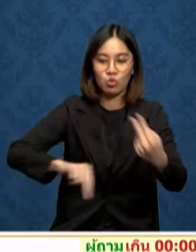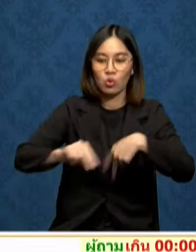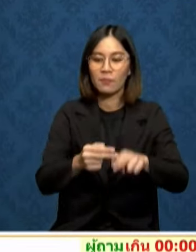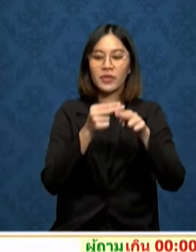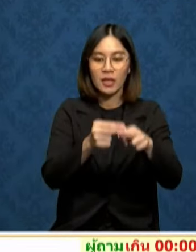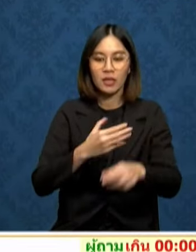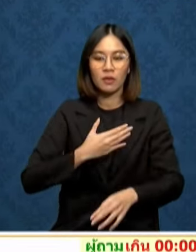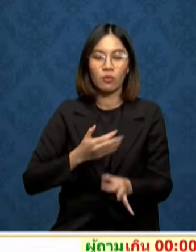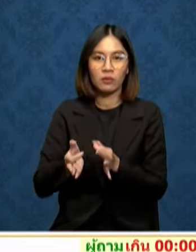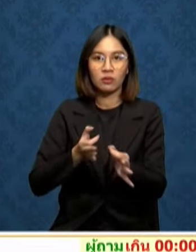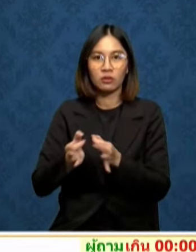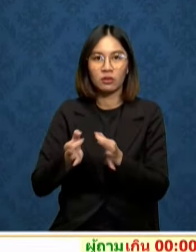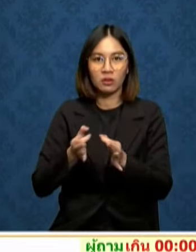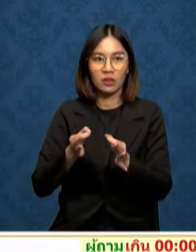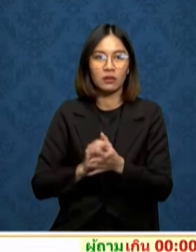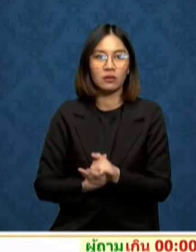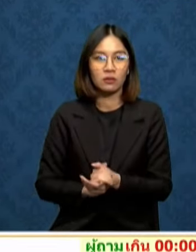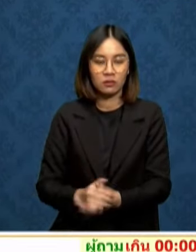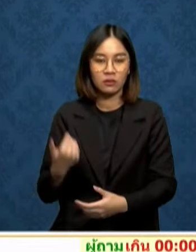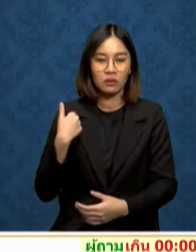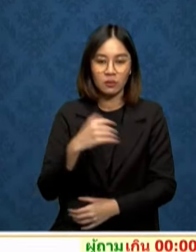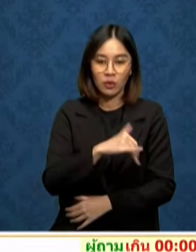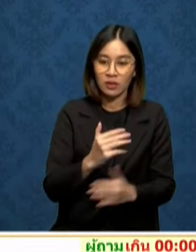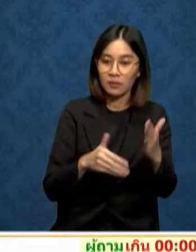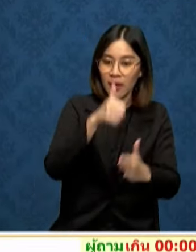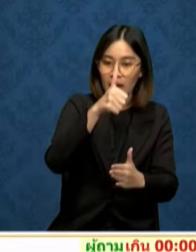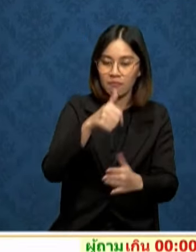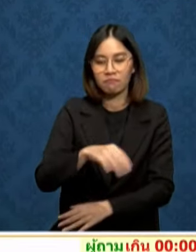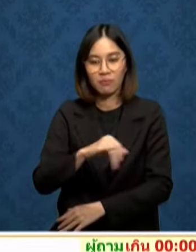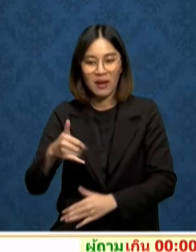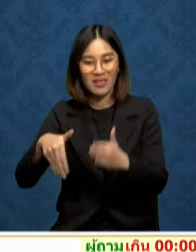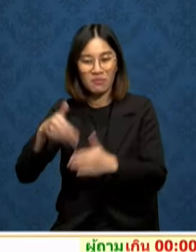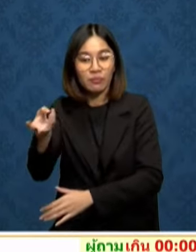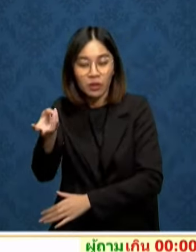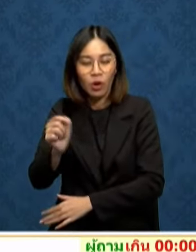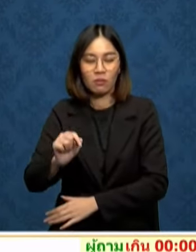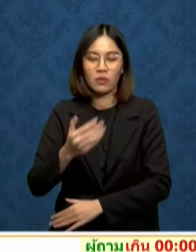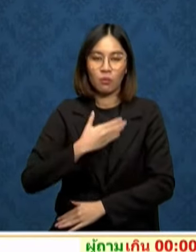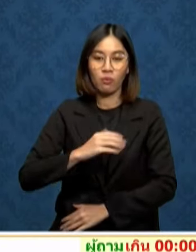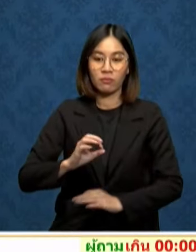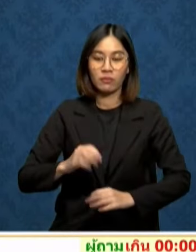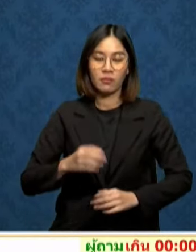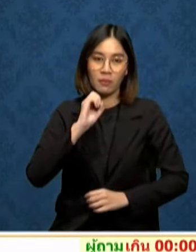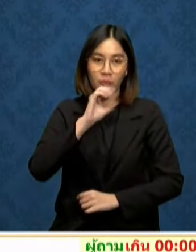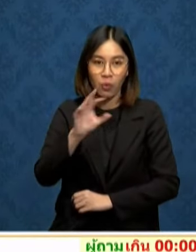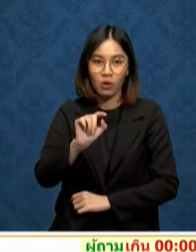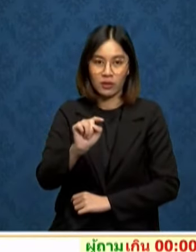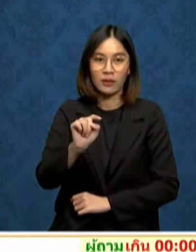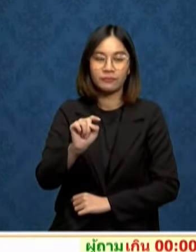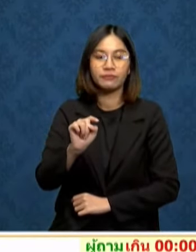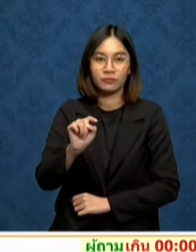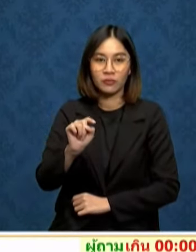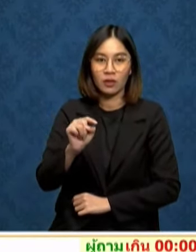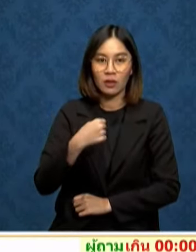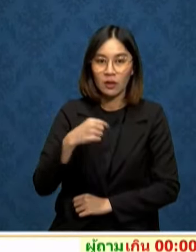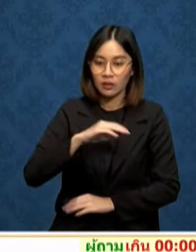ก็อย่างที่ผมนำเรียนครับมันก็ได้ผลในบางที่อาจจะได้ผลน้อยหน่อยแต่ผมยืนยันนะครับด้วยสิ่ง